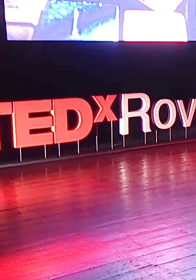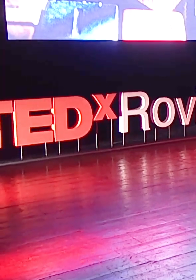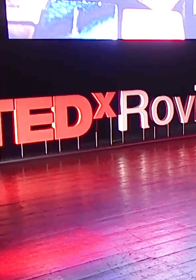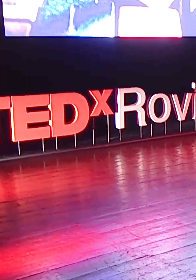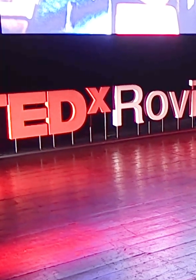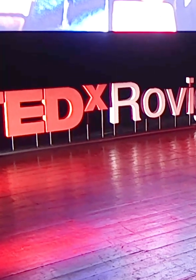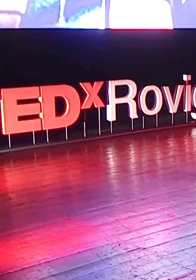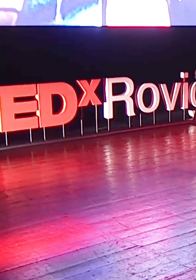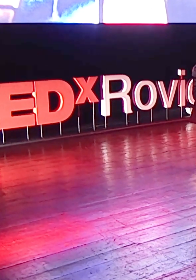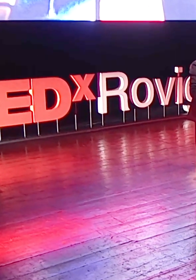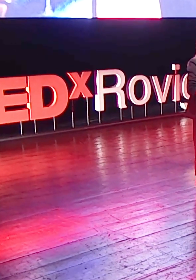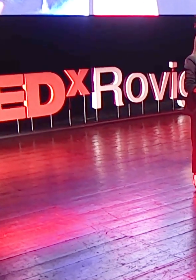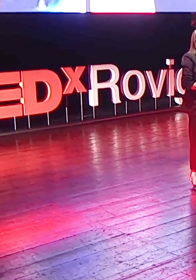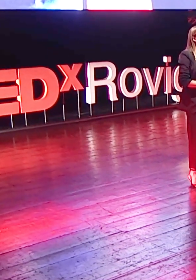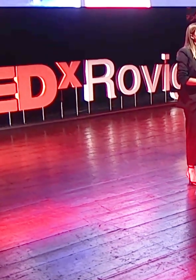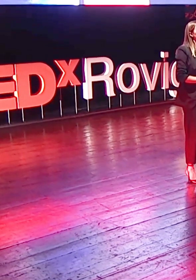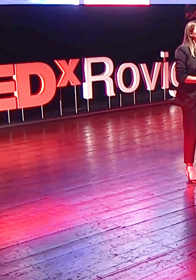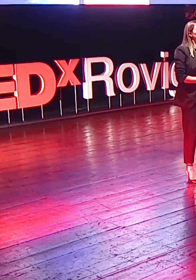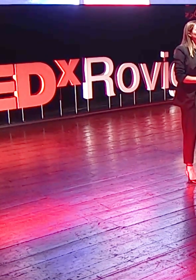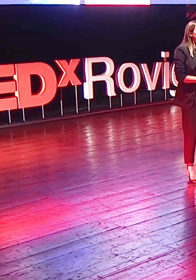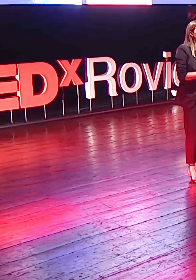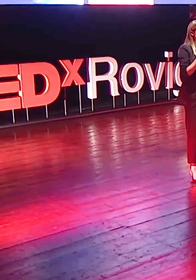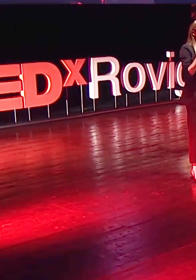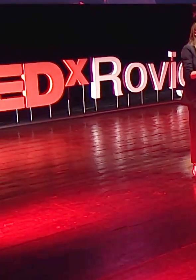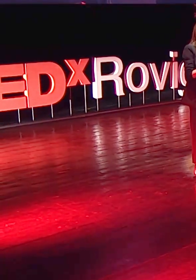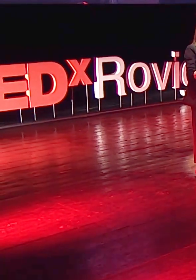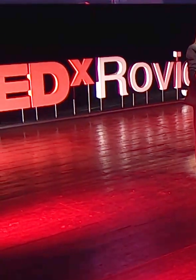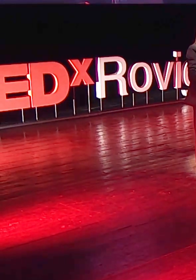ora con la mano non